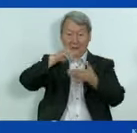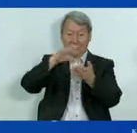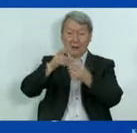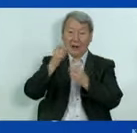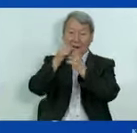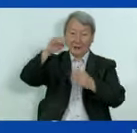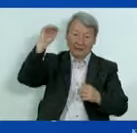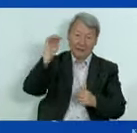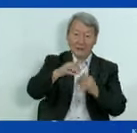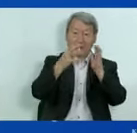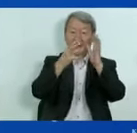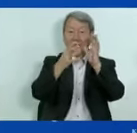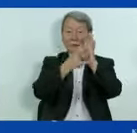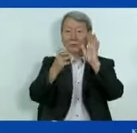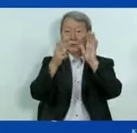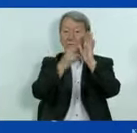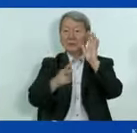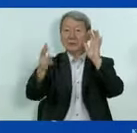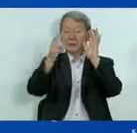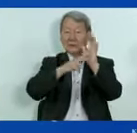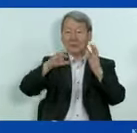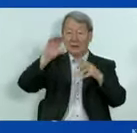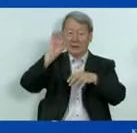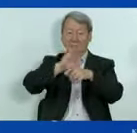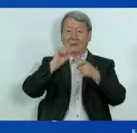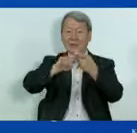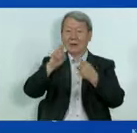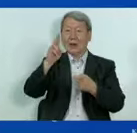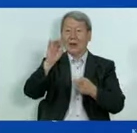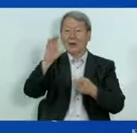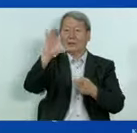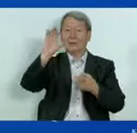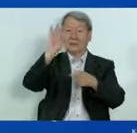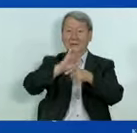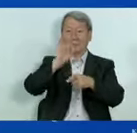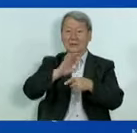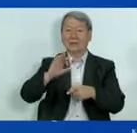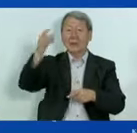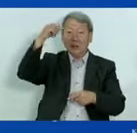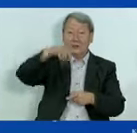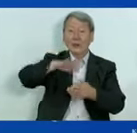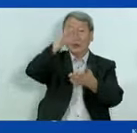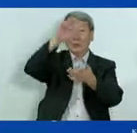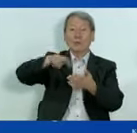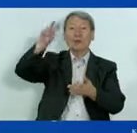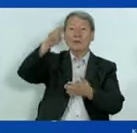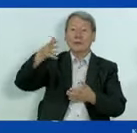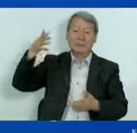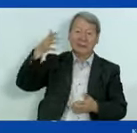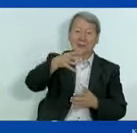зарегистрировано 11 977 подтвержденных случаев инфицирования COVID-19. Из них в городе